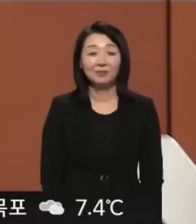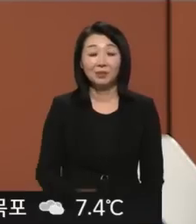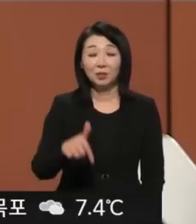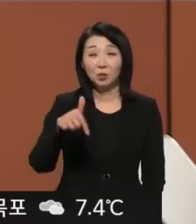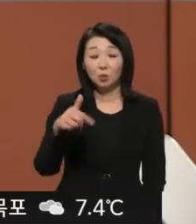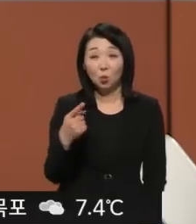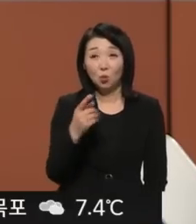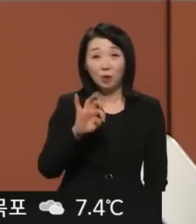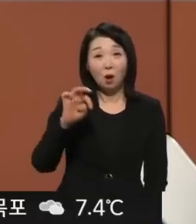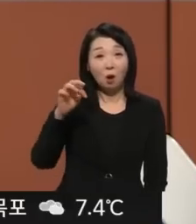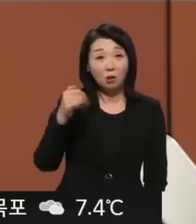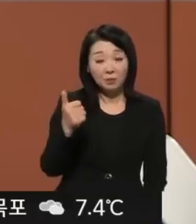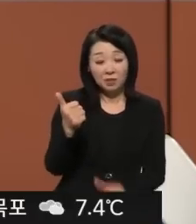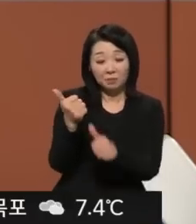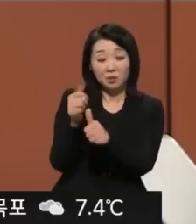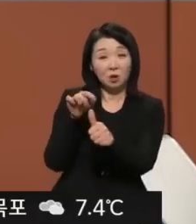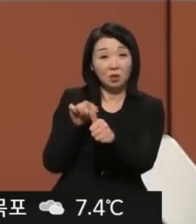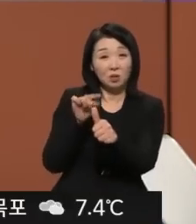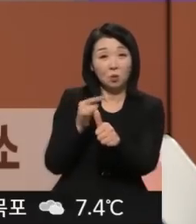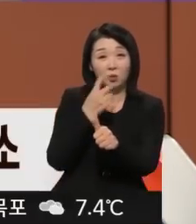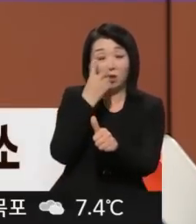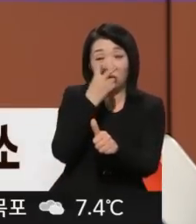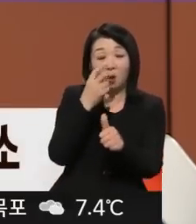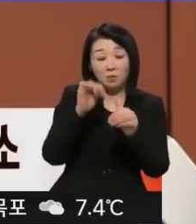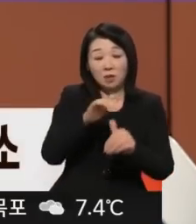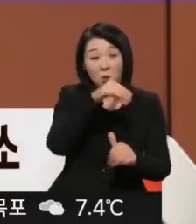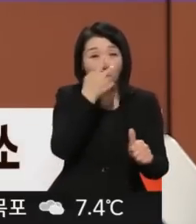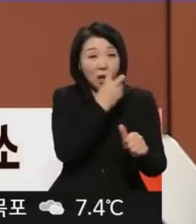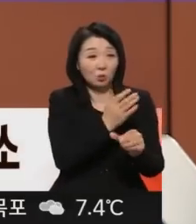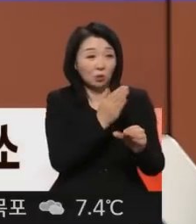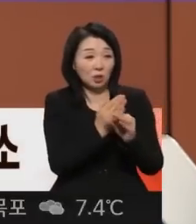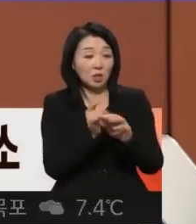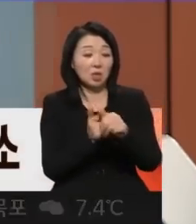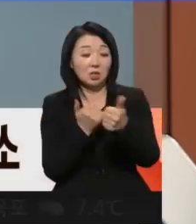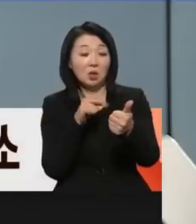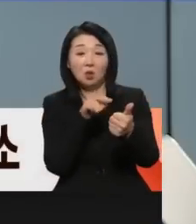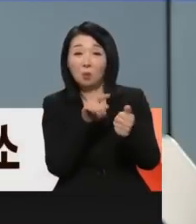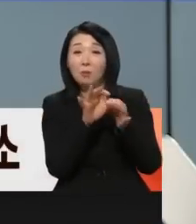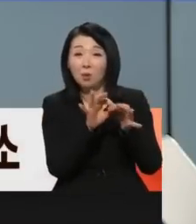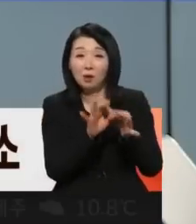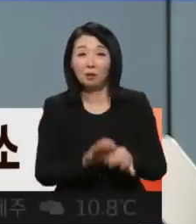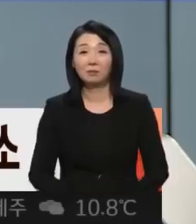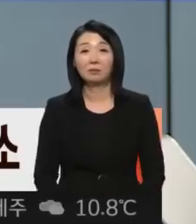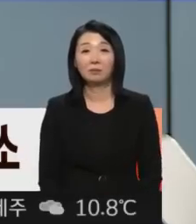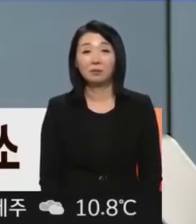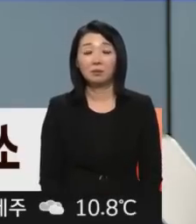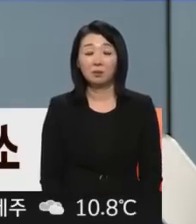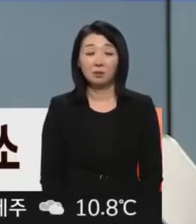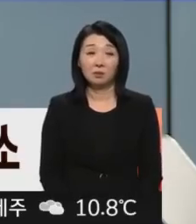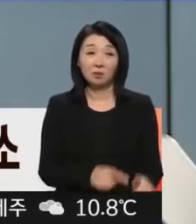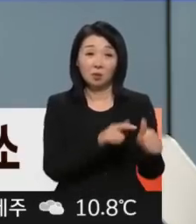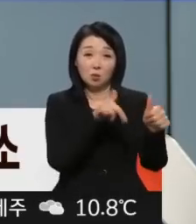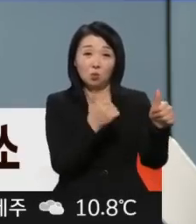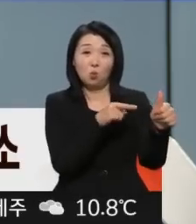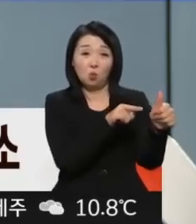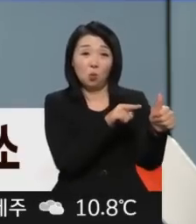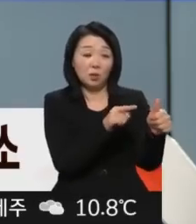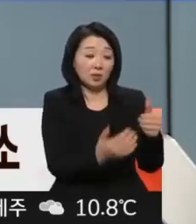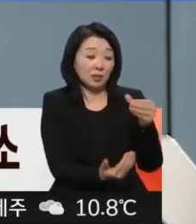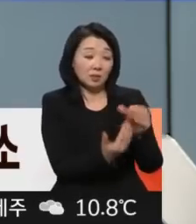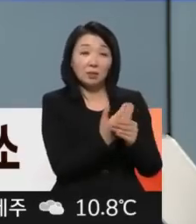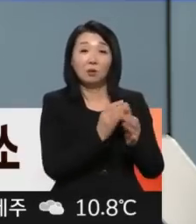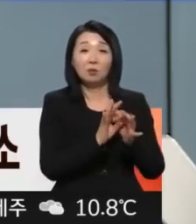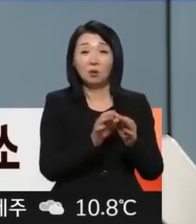노영민 전 비서실장이 오늘 오전 검찰에 나와 조사를 받고 있습니다. 서해 공무원 피격 사건 관련해서인데요. 노 전 실장은 이 사건